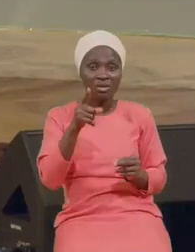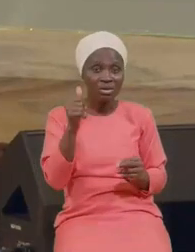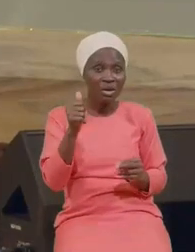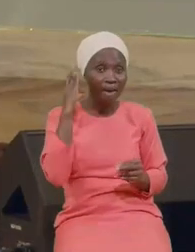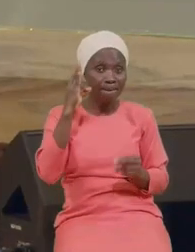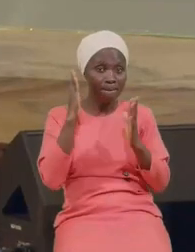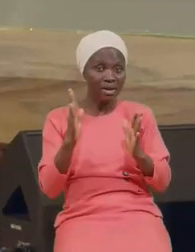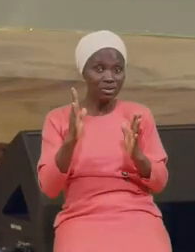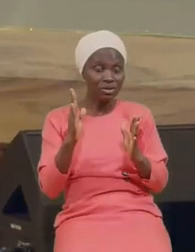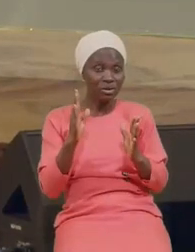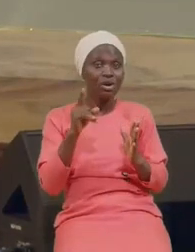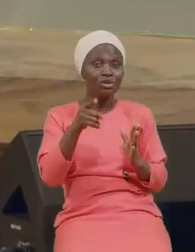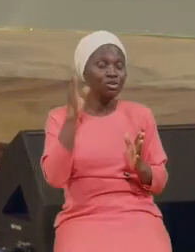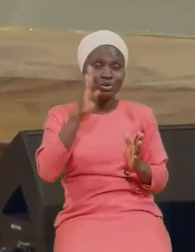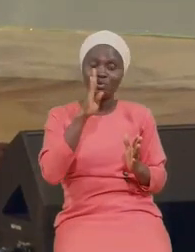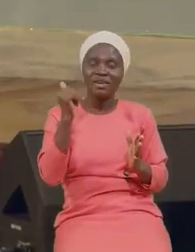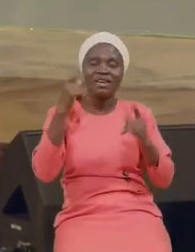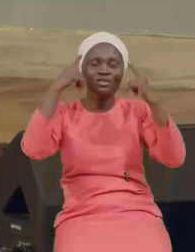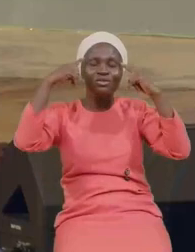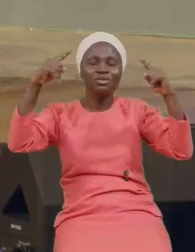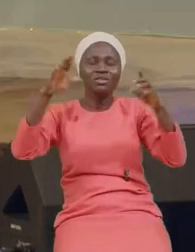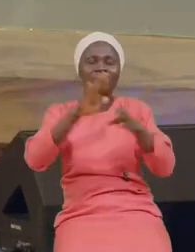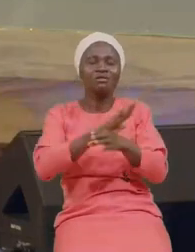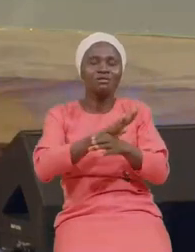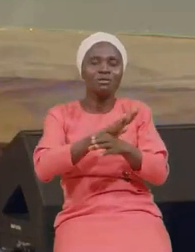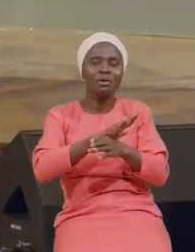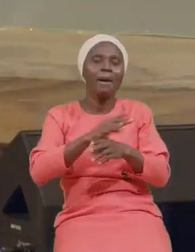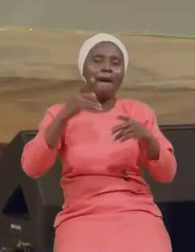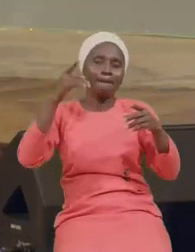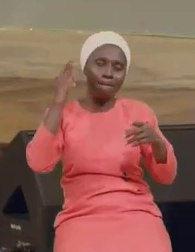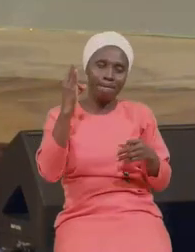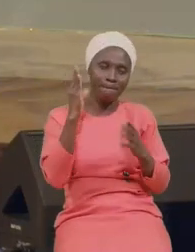tu serais pasteur couronné de succès